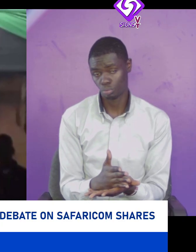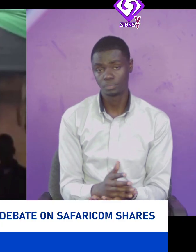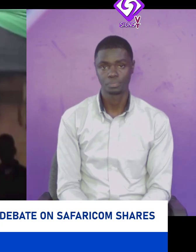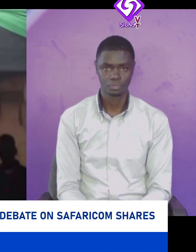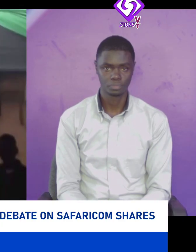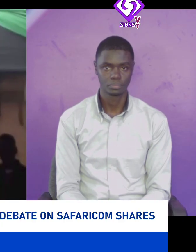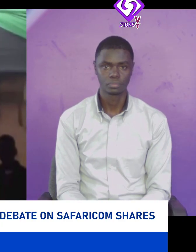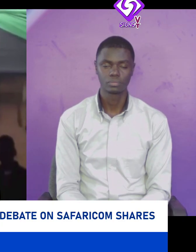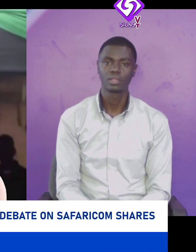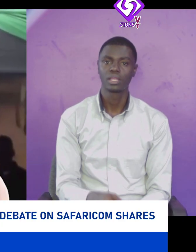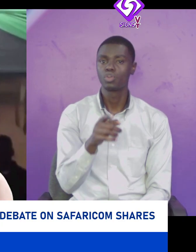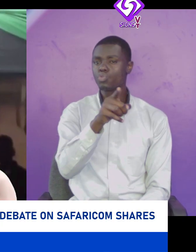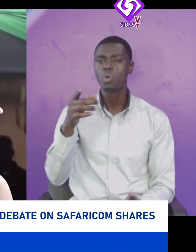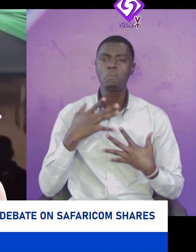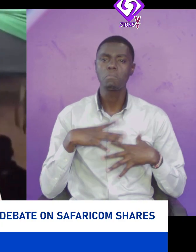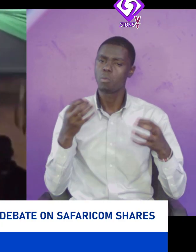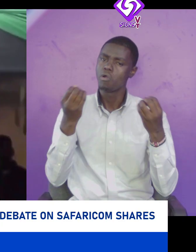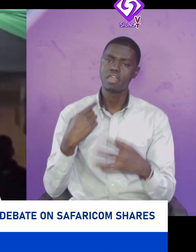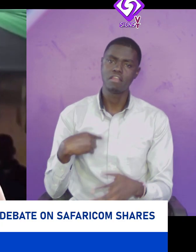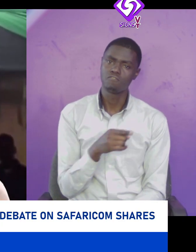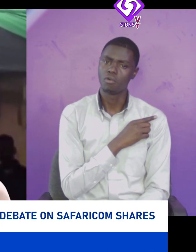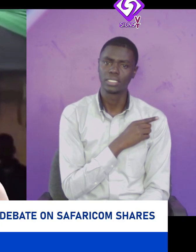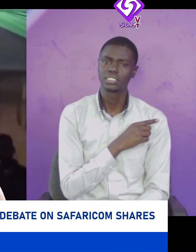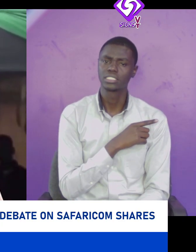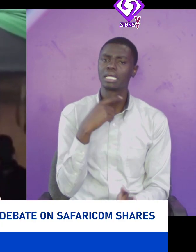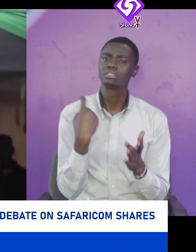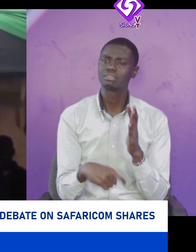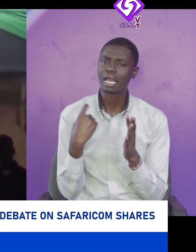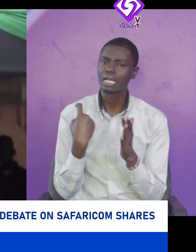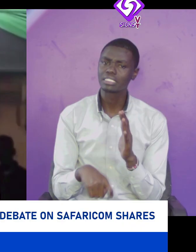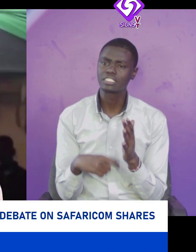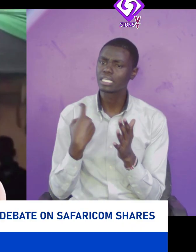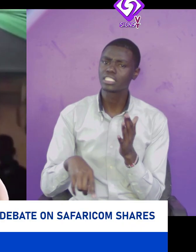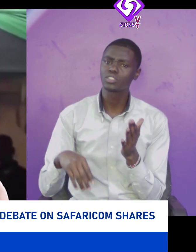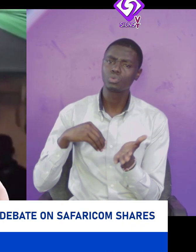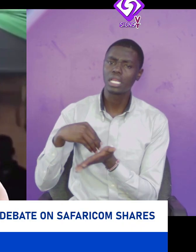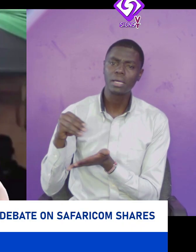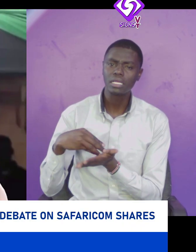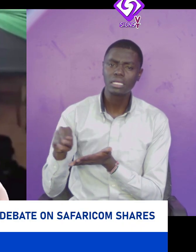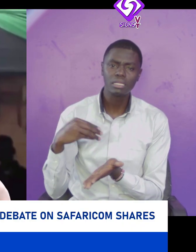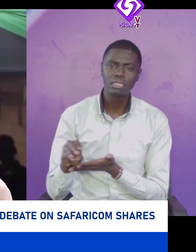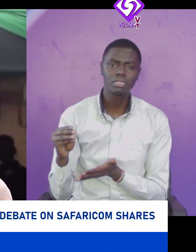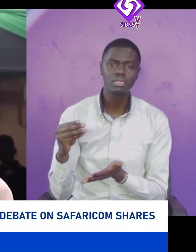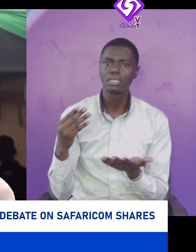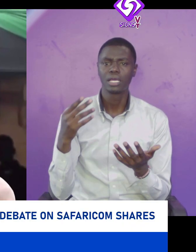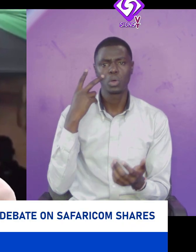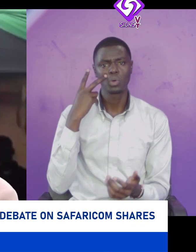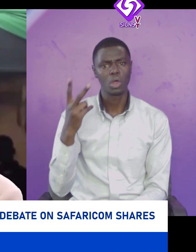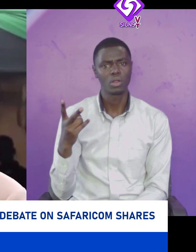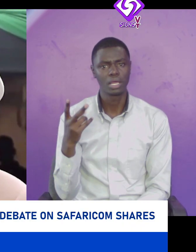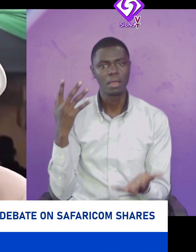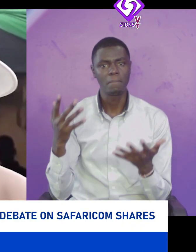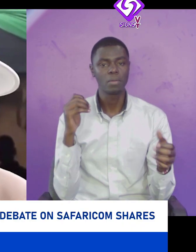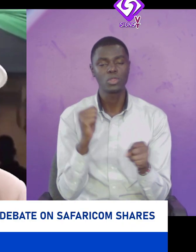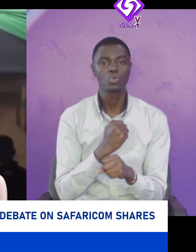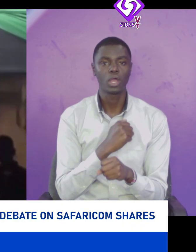Nyinyi wananchi mlituambia zile kodi ambazo mnalipa imewafika mahali mnaona pengine hamwezi kulipa